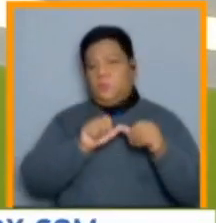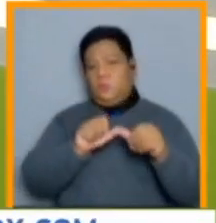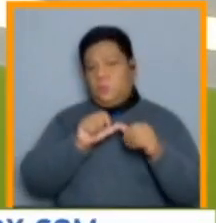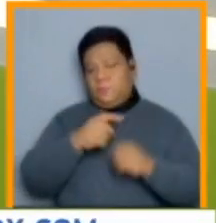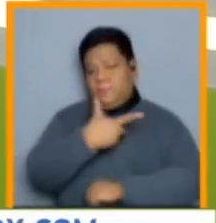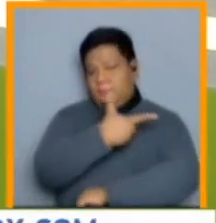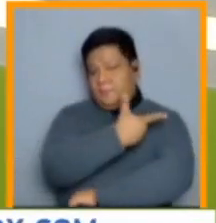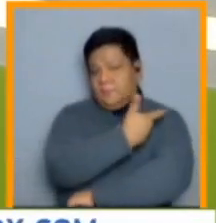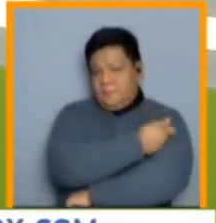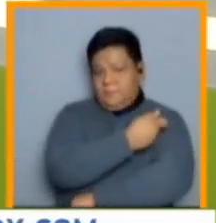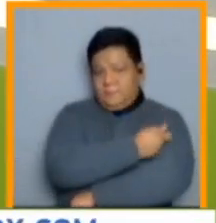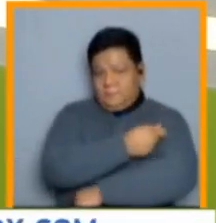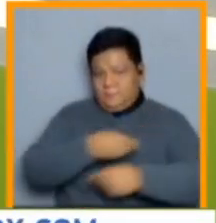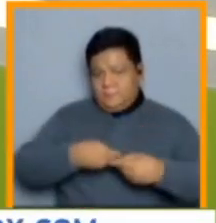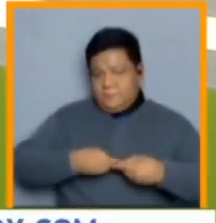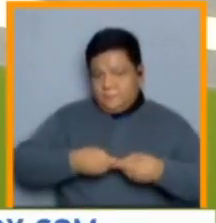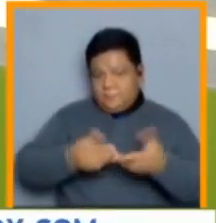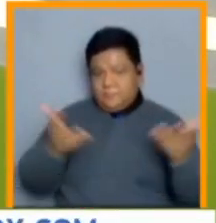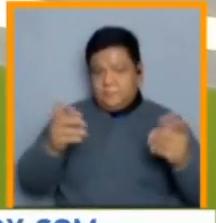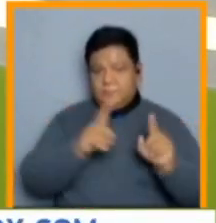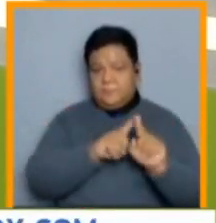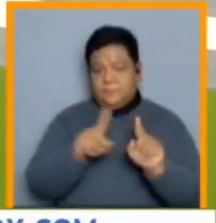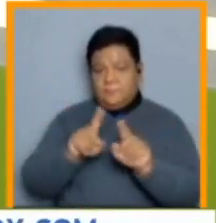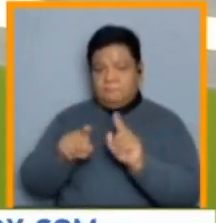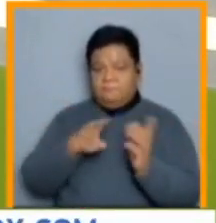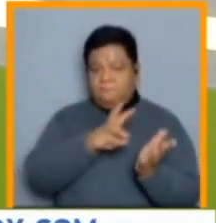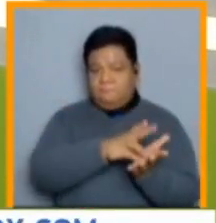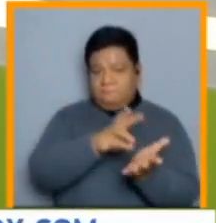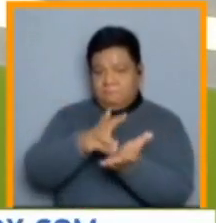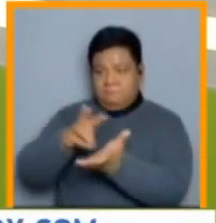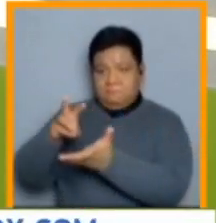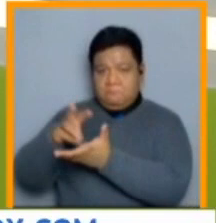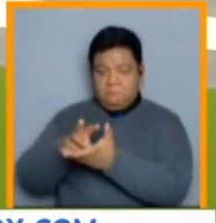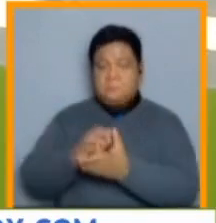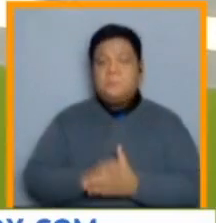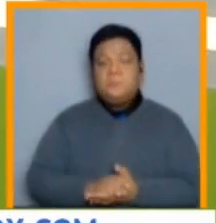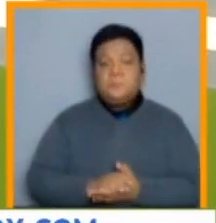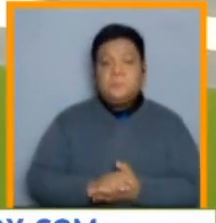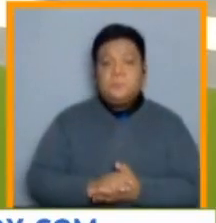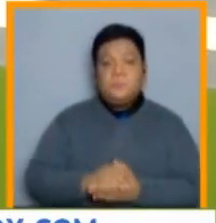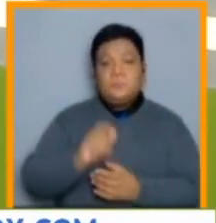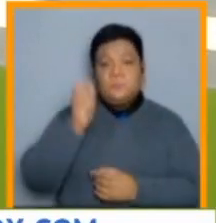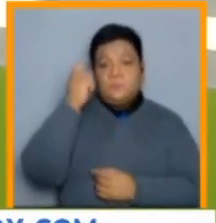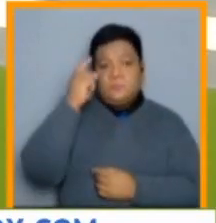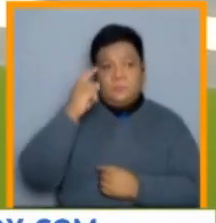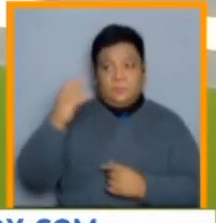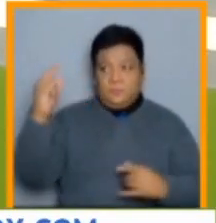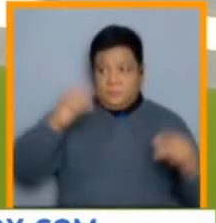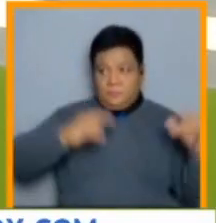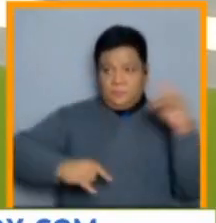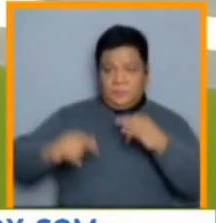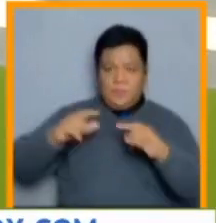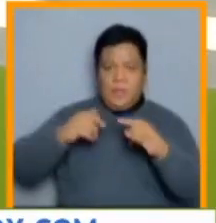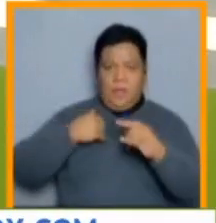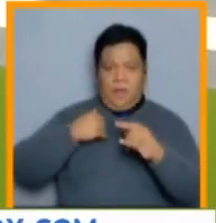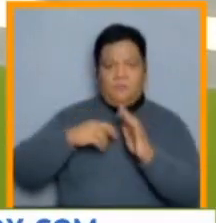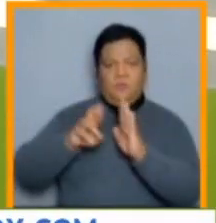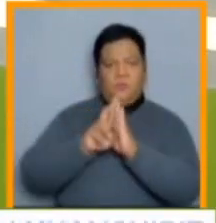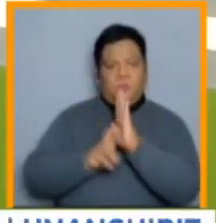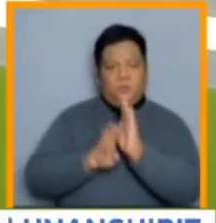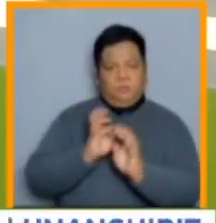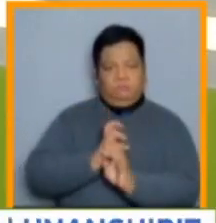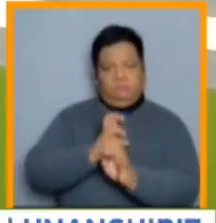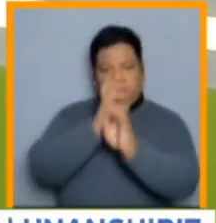barangay at vaccination sites. Hinihigpitan din ang travel restrictions ang mga mula naman sa lugar na nasa Alert Level 3 kagaya